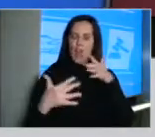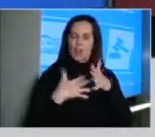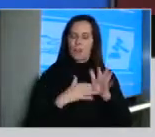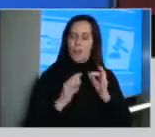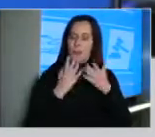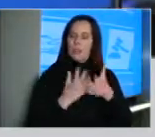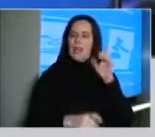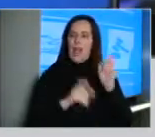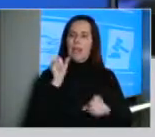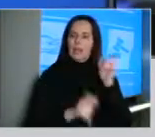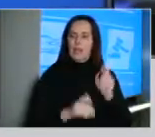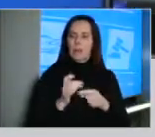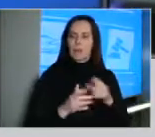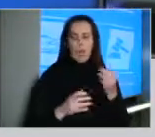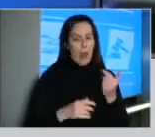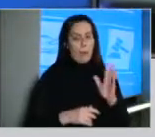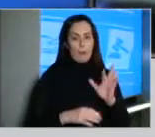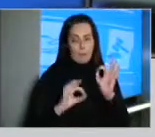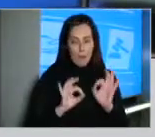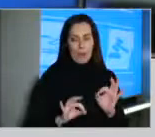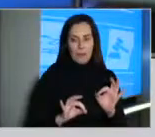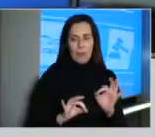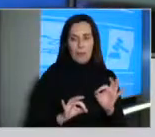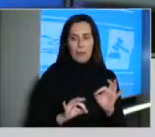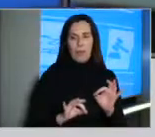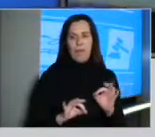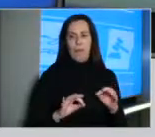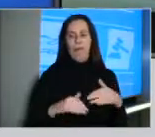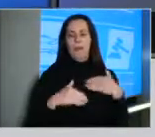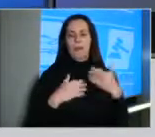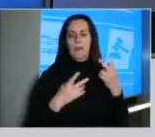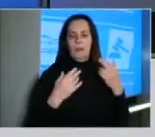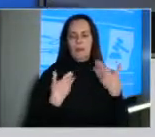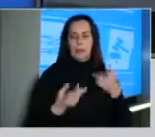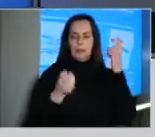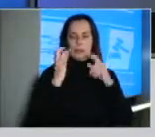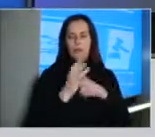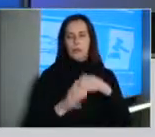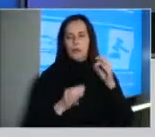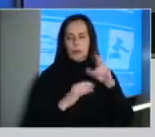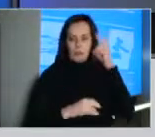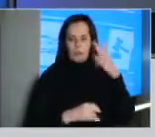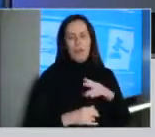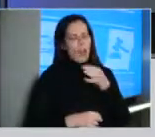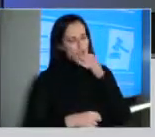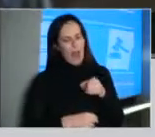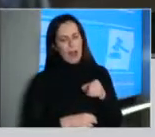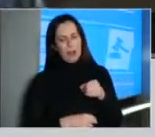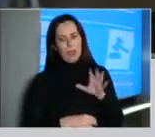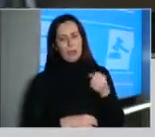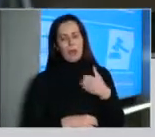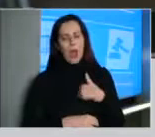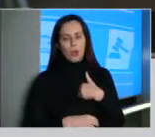מסייע לאזרחים. לא פעם, באמת, הכלל הוא מסירת המידע, החריג הוא החיסיון שלו, ובית המשפט מבין את זה. השאלה, אם